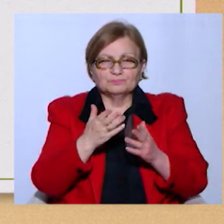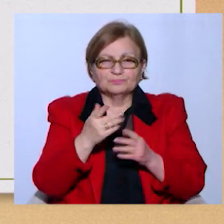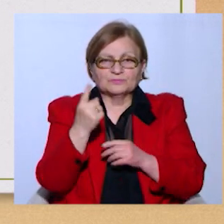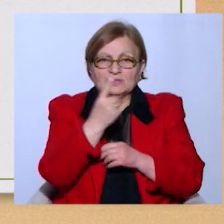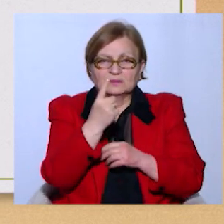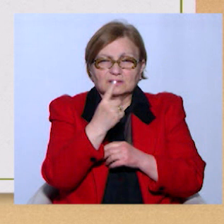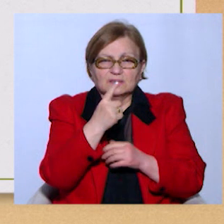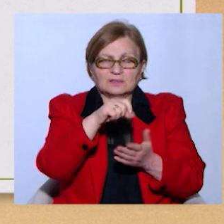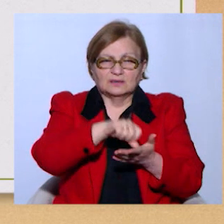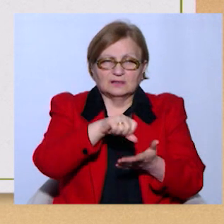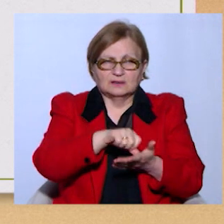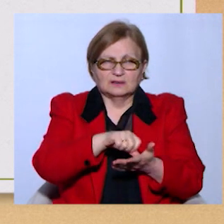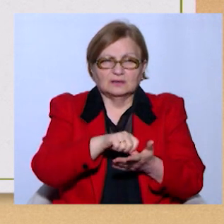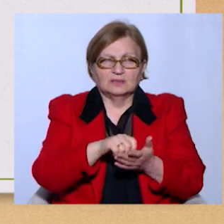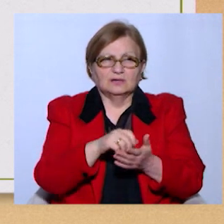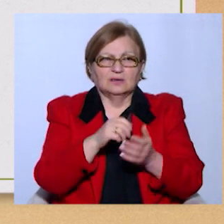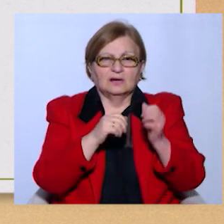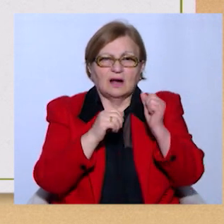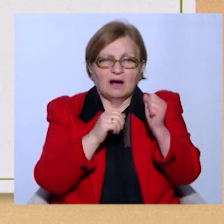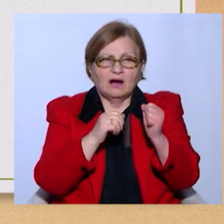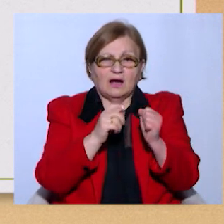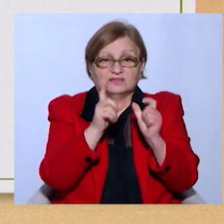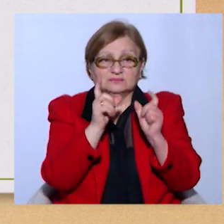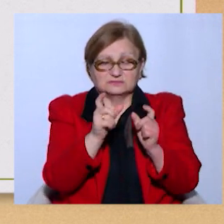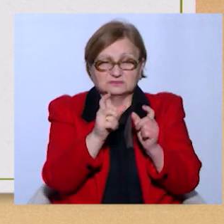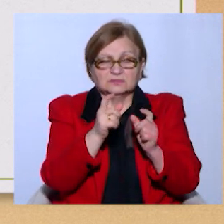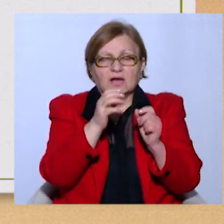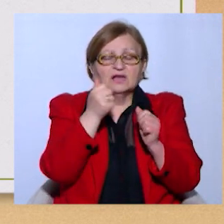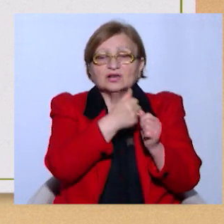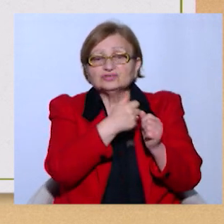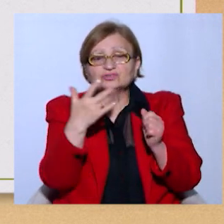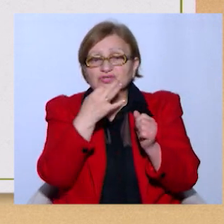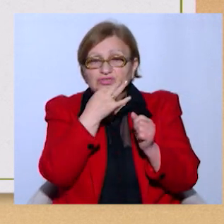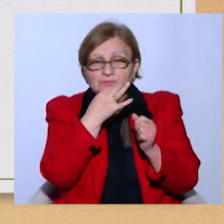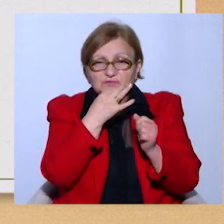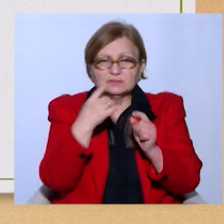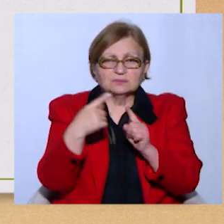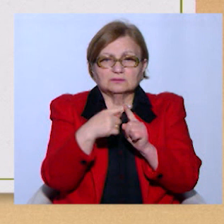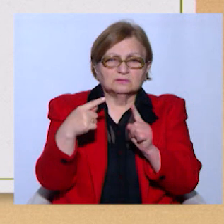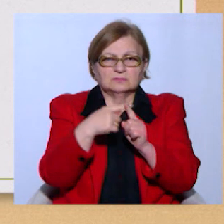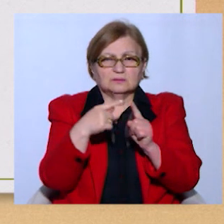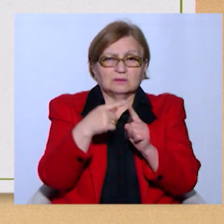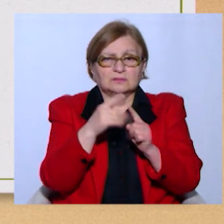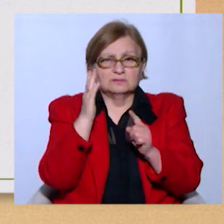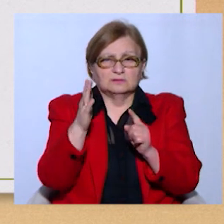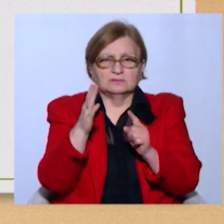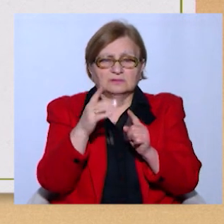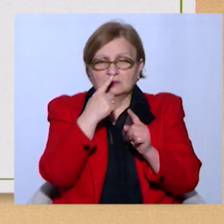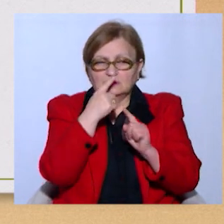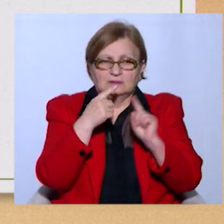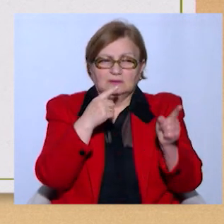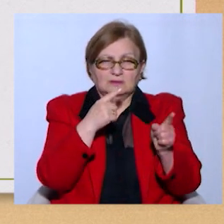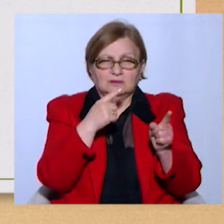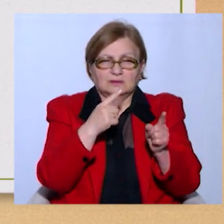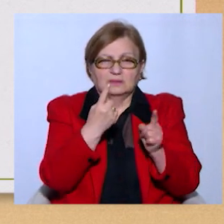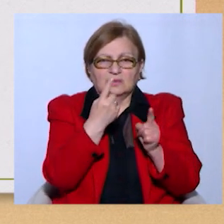პირველი წევრი ეს არის გარკვეული a სიდიდე არიცხვი და ყოველი მომდევნო n პლუს მეერთე წევრი მიიღება წინა მეენე